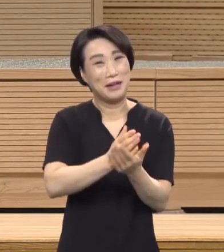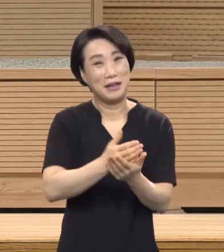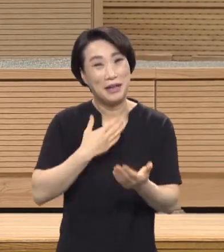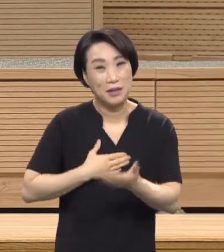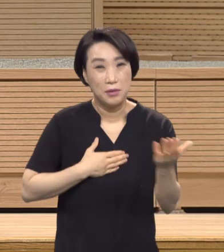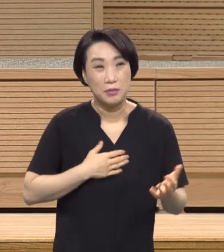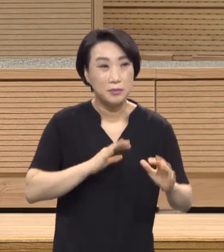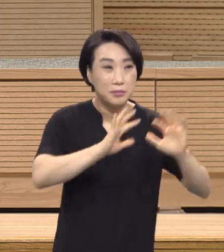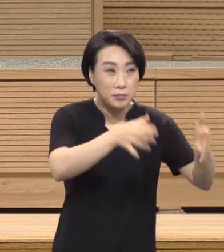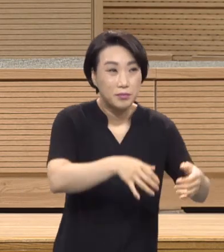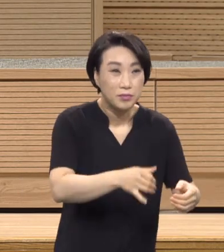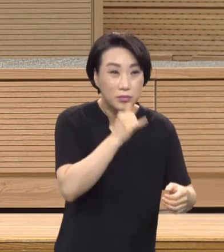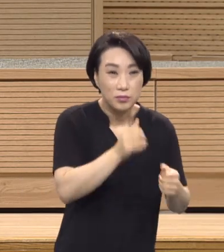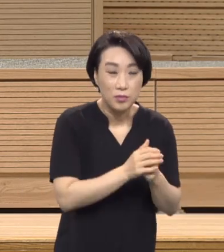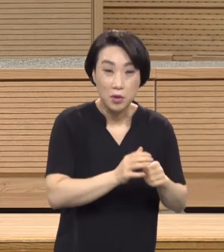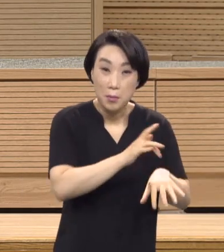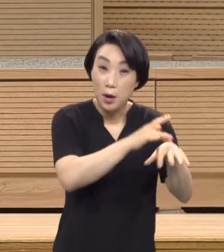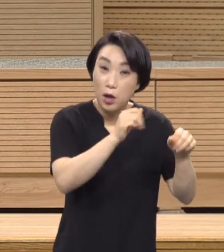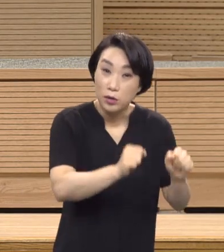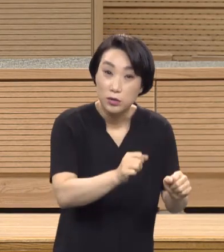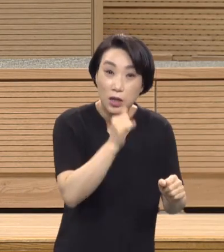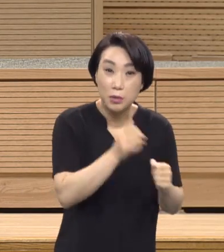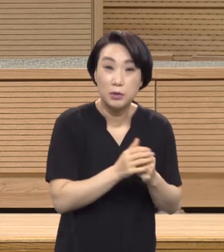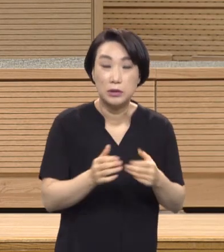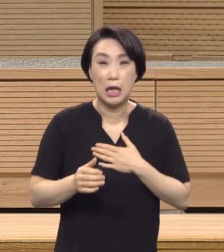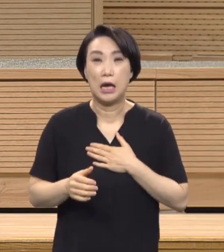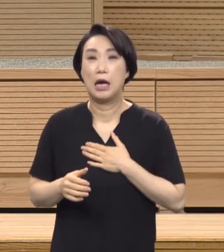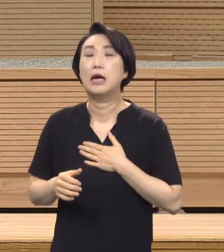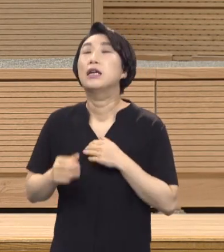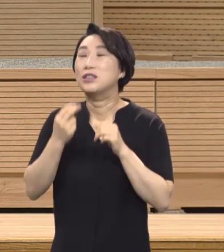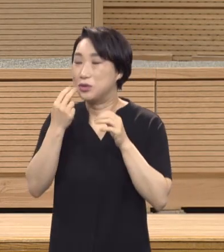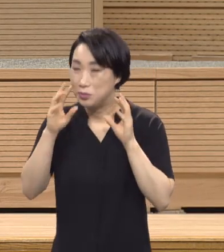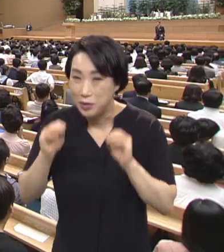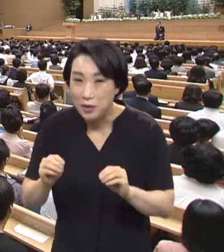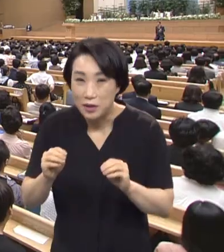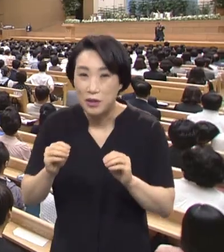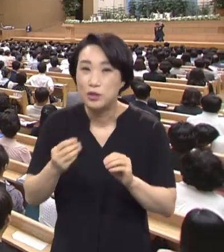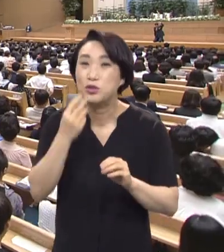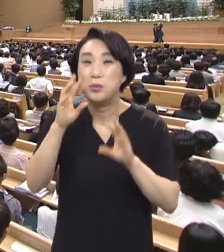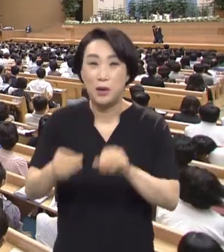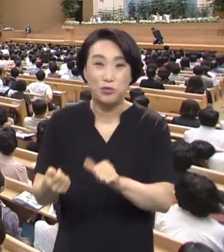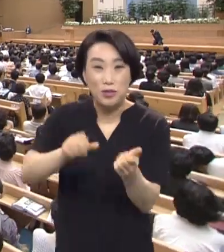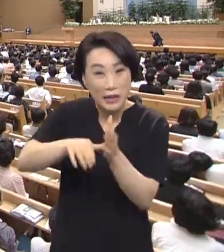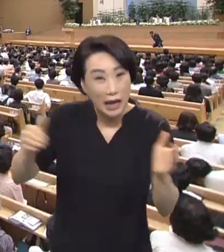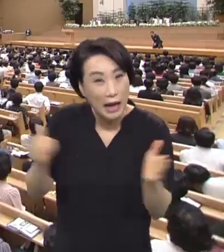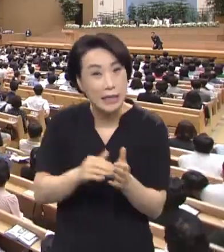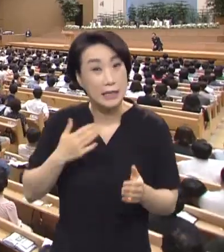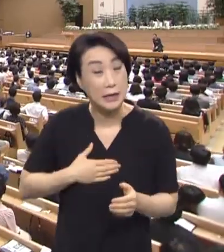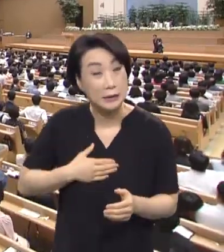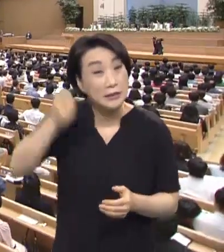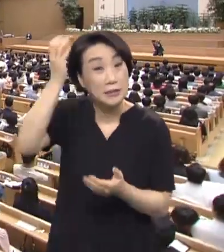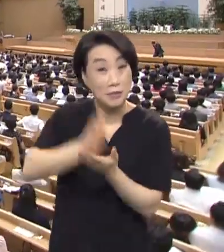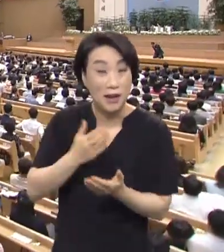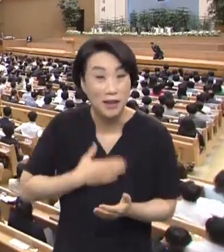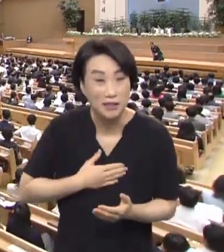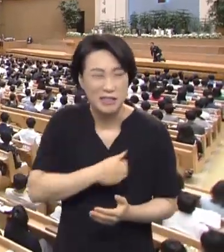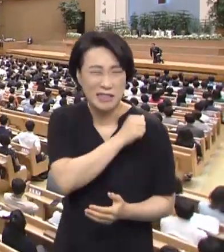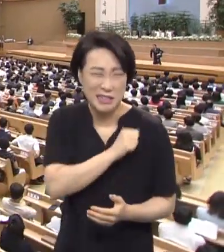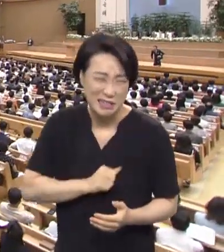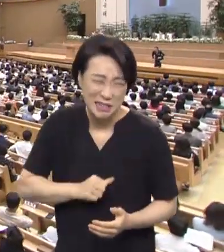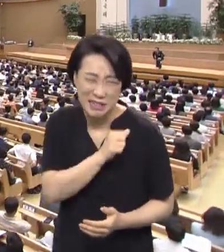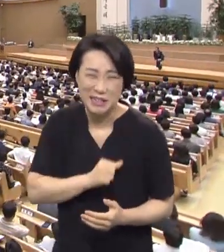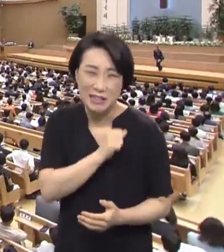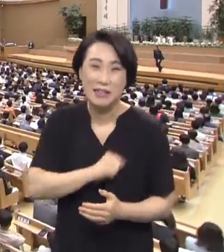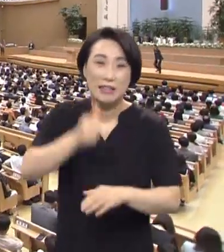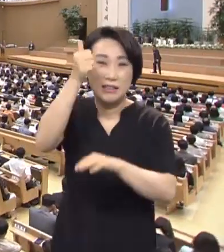세상에 존재하는 마귀가 존재하는 한 내가 존재할 때까지라는 사실 잊지 말라. 끝까지 견디고 끝까지 이겨라